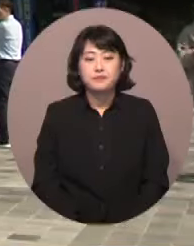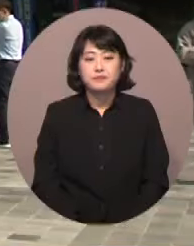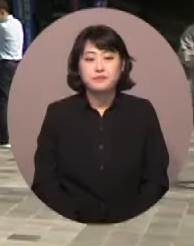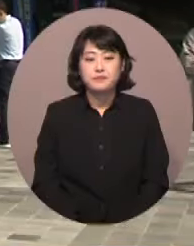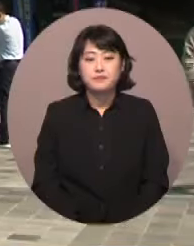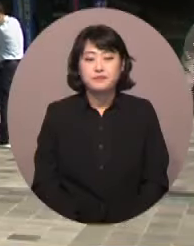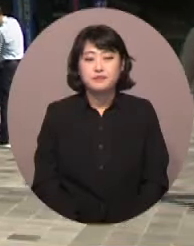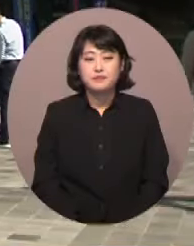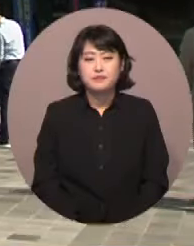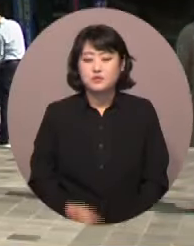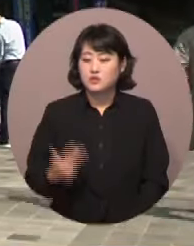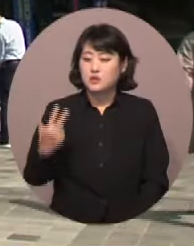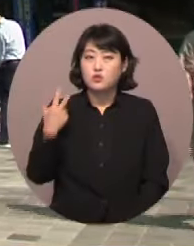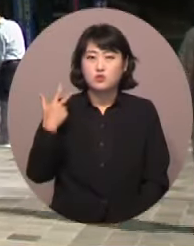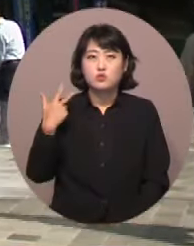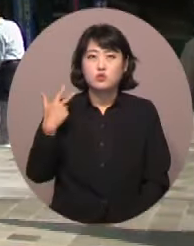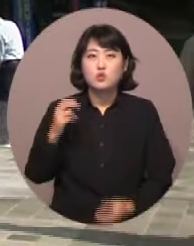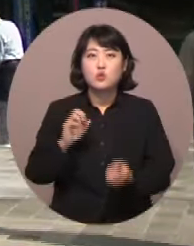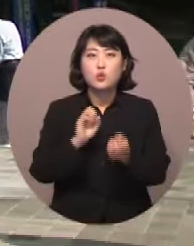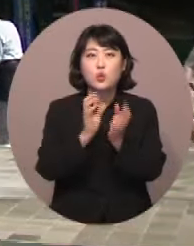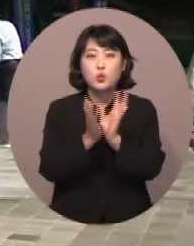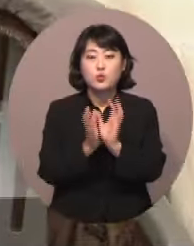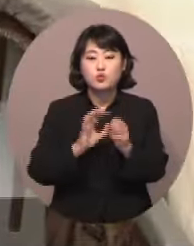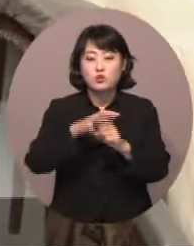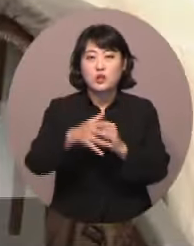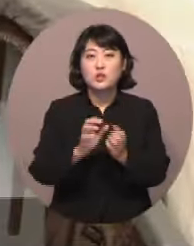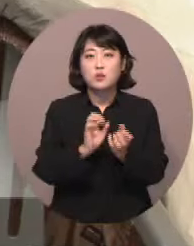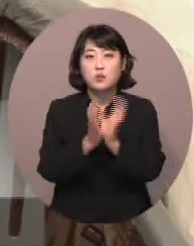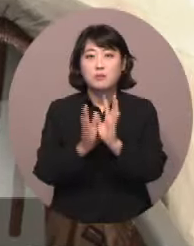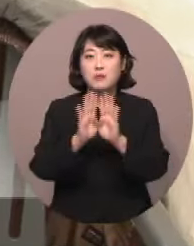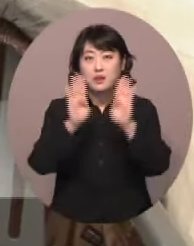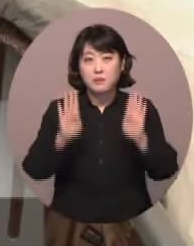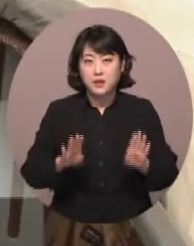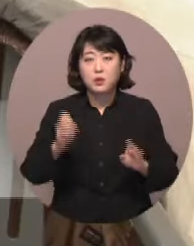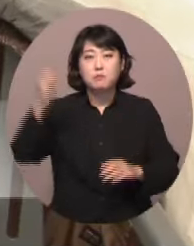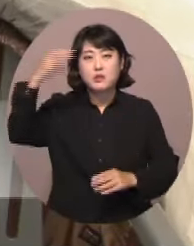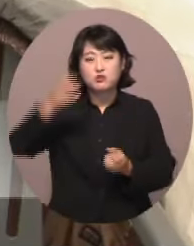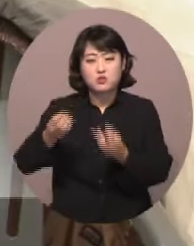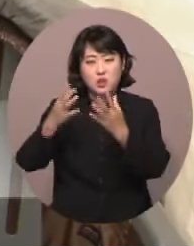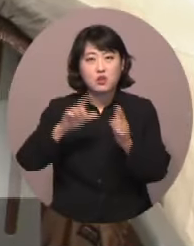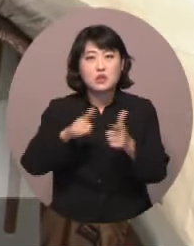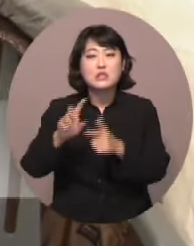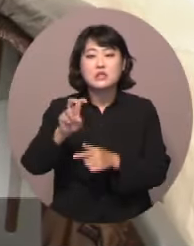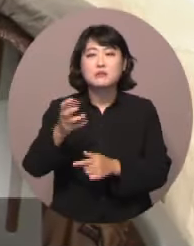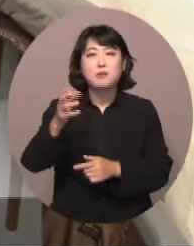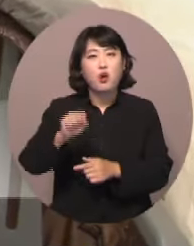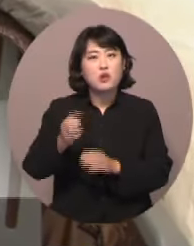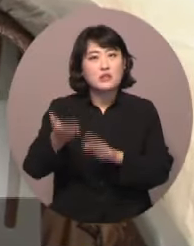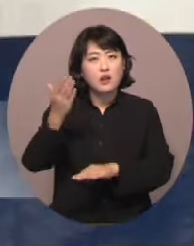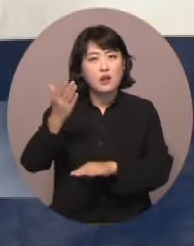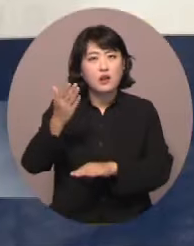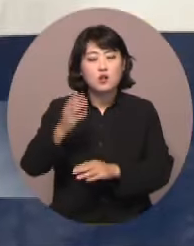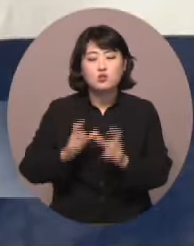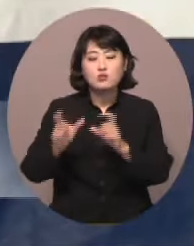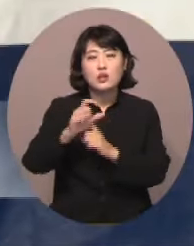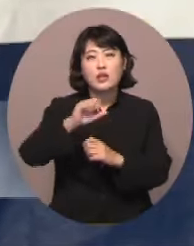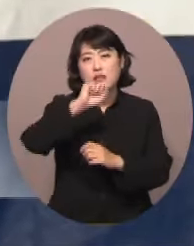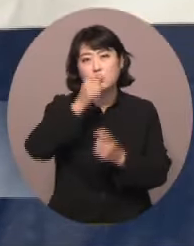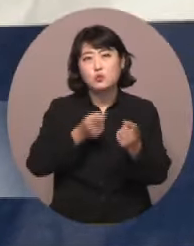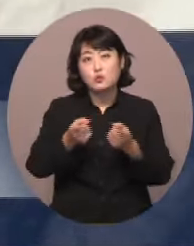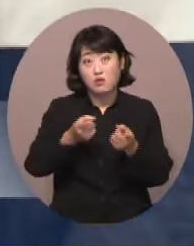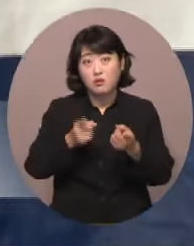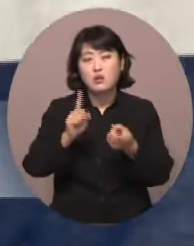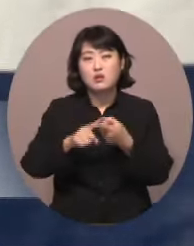기자입니다 지난주 국제정원 방남에 조직이 구성과 비축제 등 20여억원의 추격 예산 통과를 요구하며